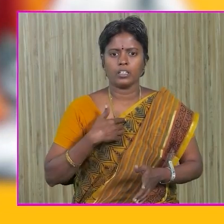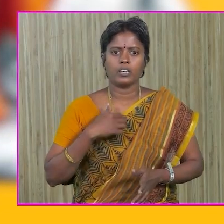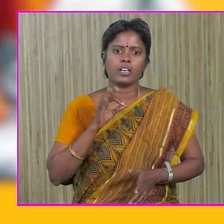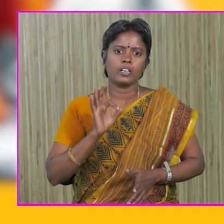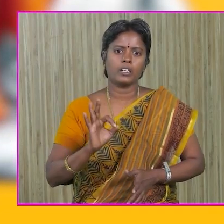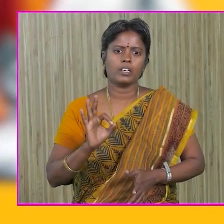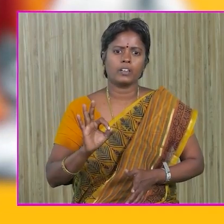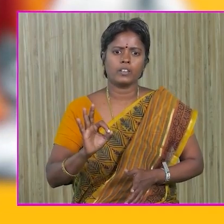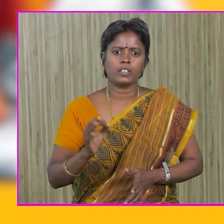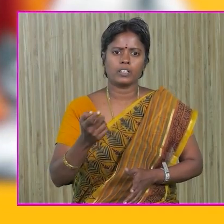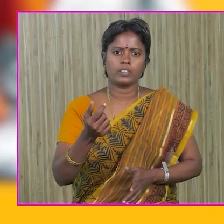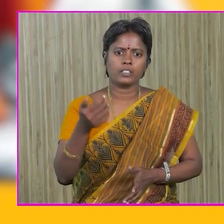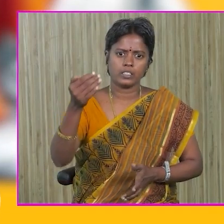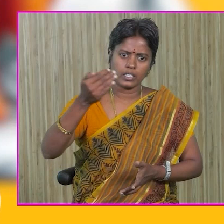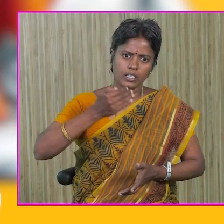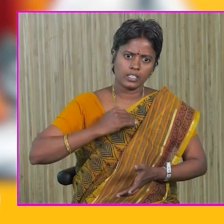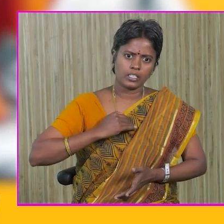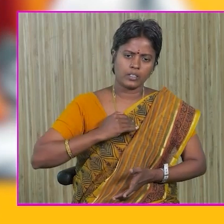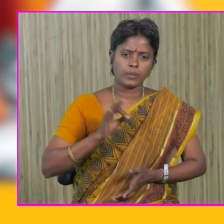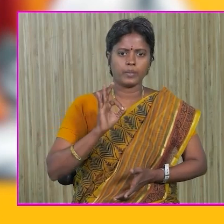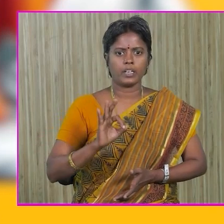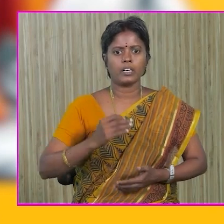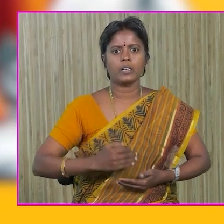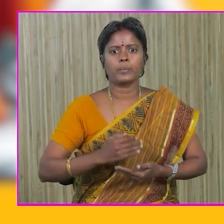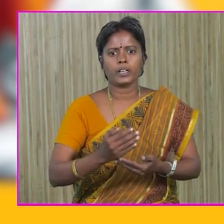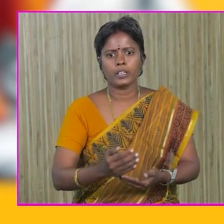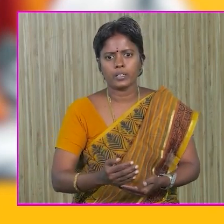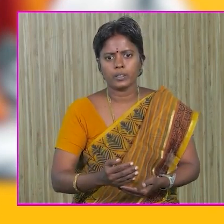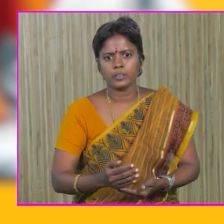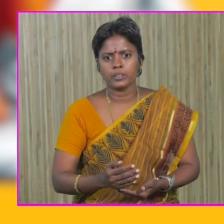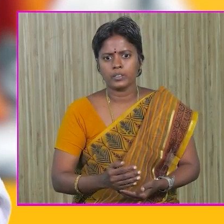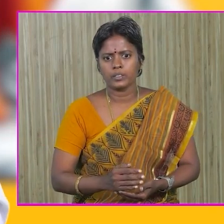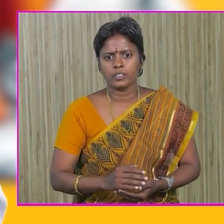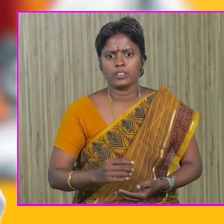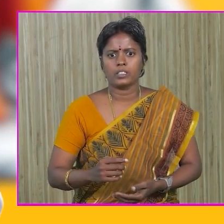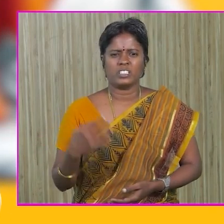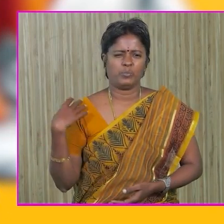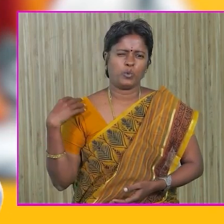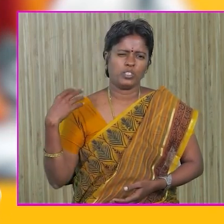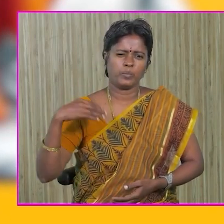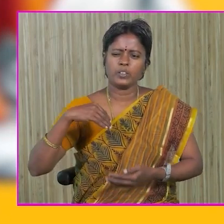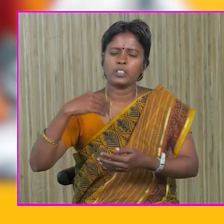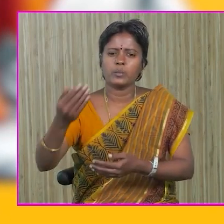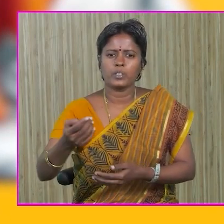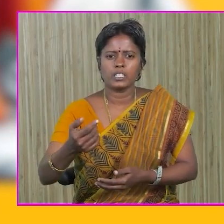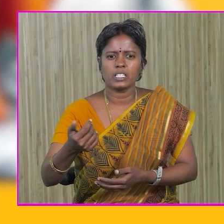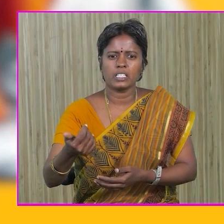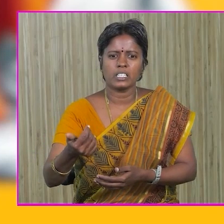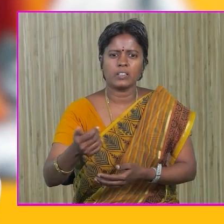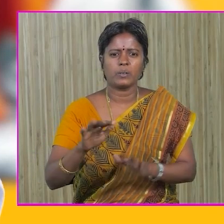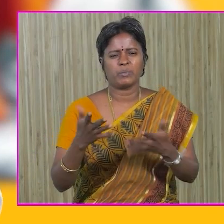செல்வம் நல்ல பயனையும், கெட்டவர்களிடம் சேர்ந்த பணம் எந்த பயனையும் தராது என திருவள்ளுவர்